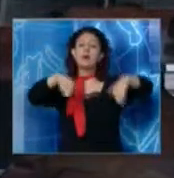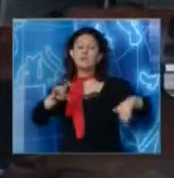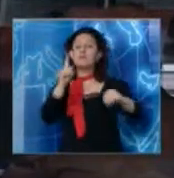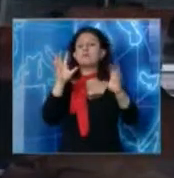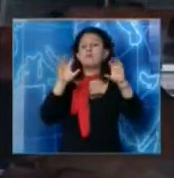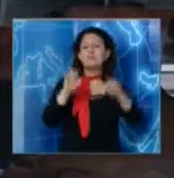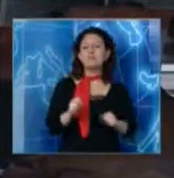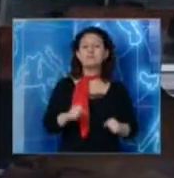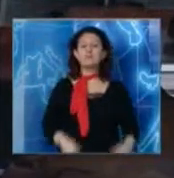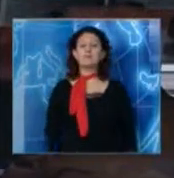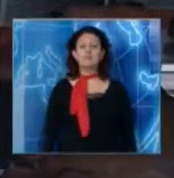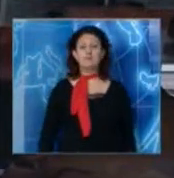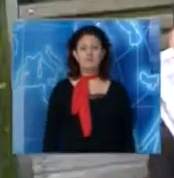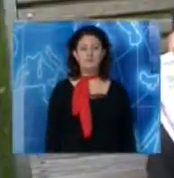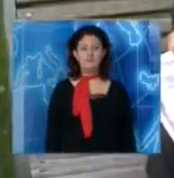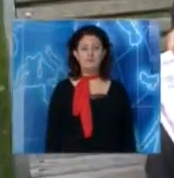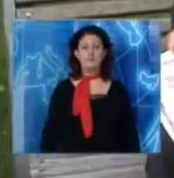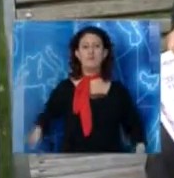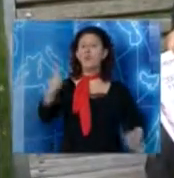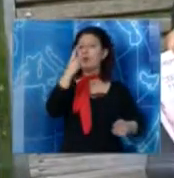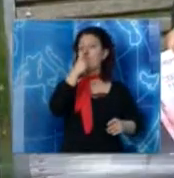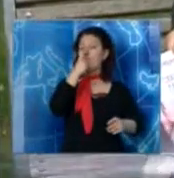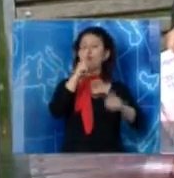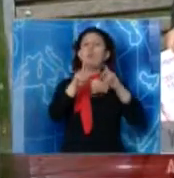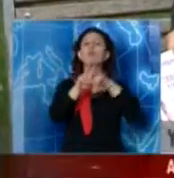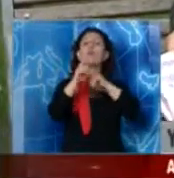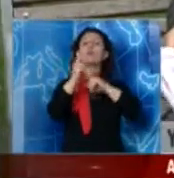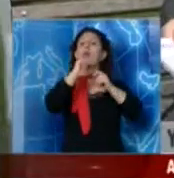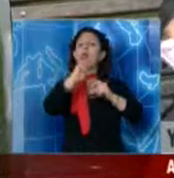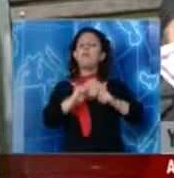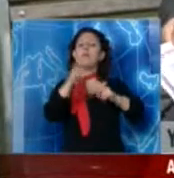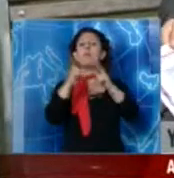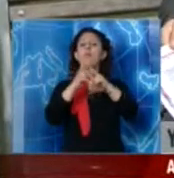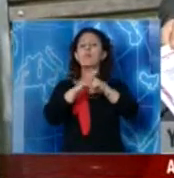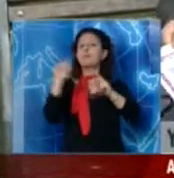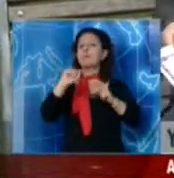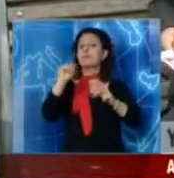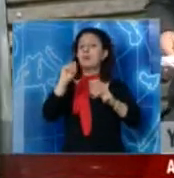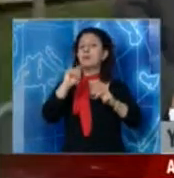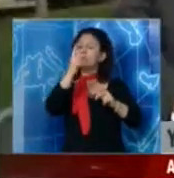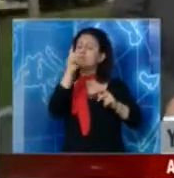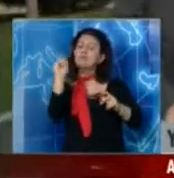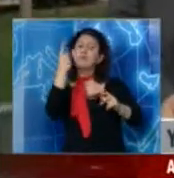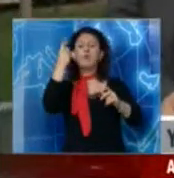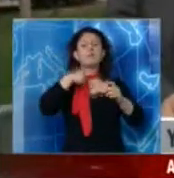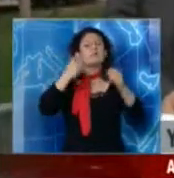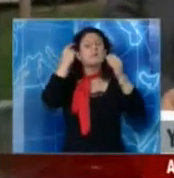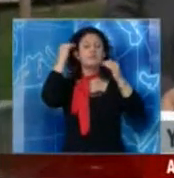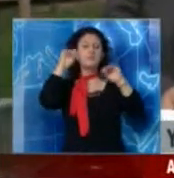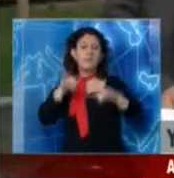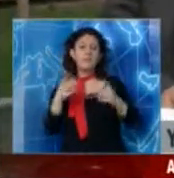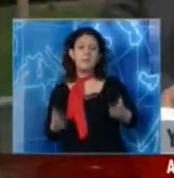yakalanarak gözaltına alındı. Gölcük'te oturan emekli polis memuru Kemal Virzilli'nin başına çok ilginç bir olay